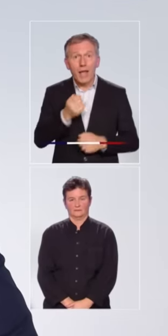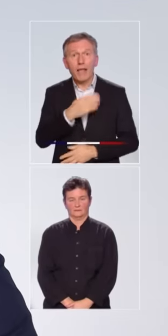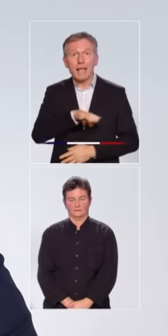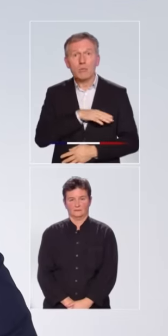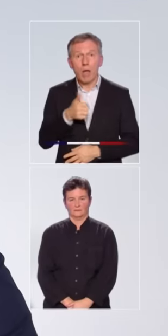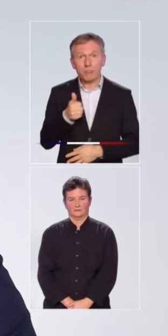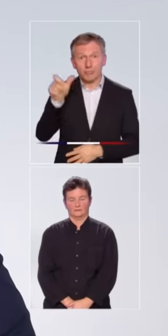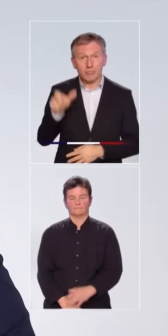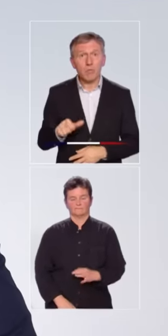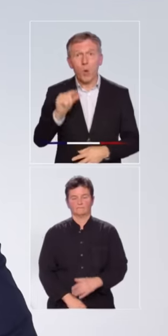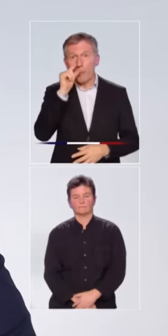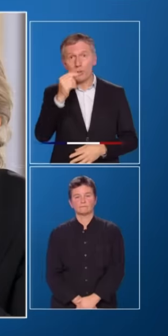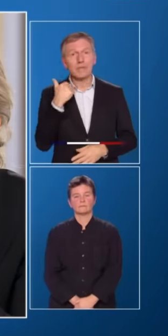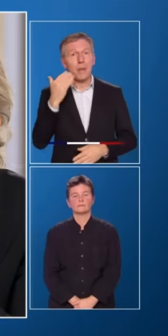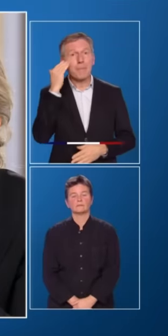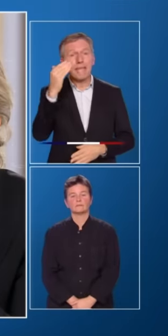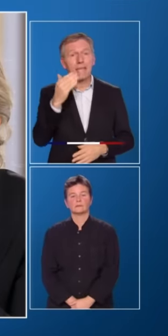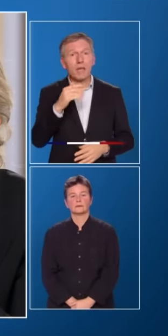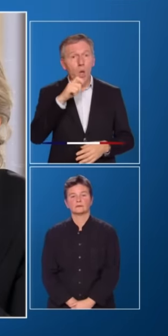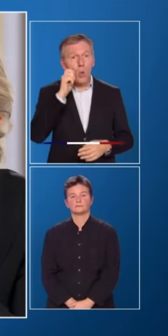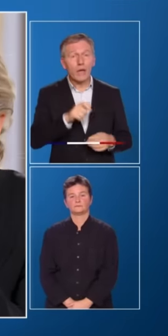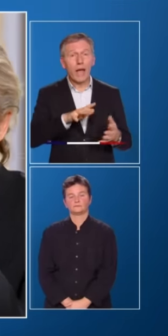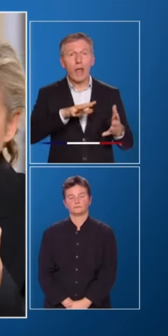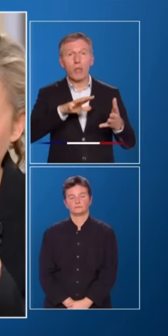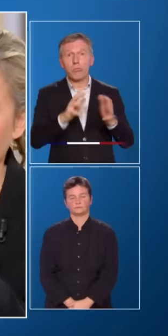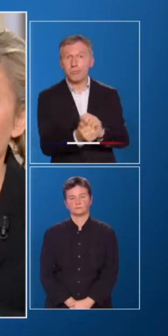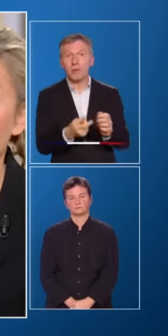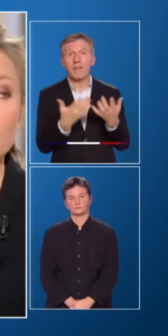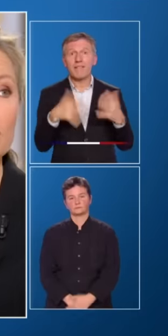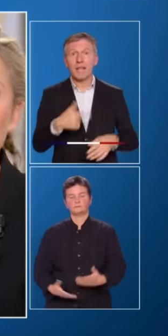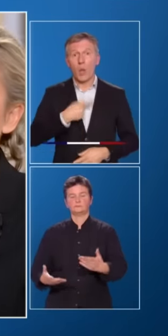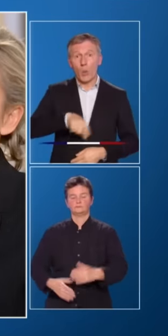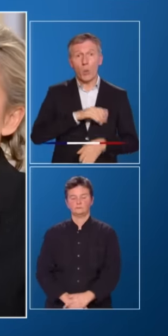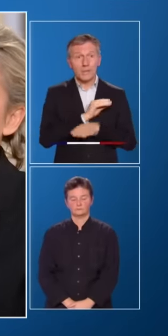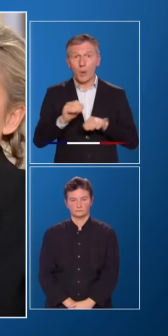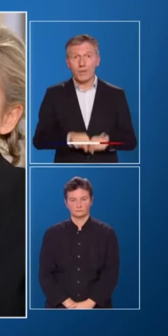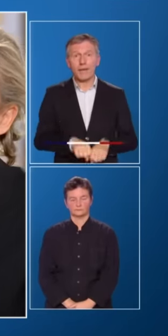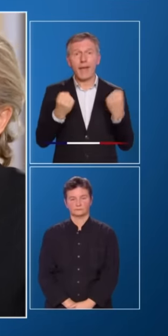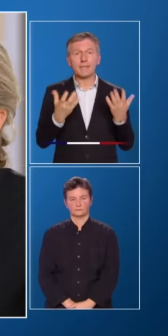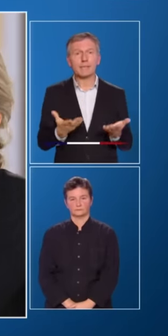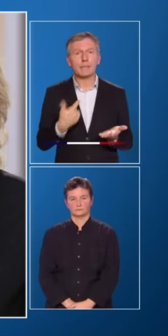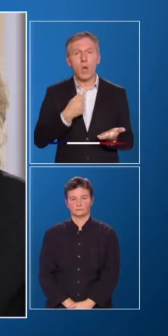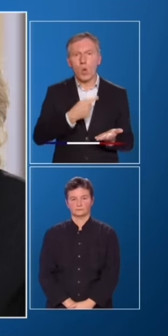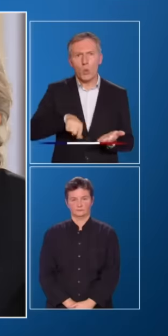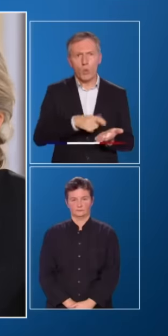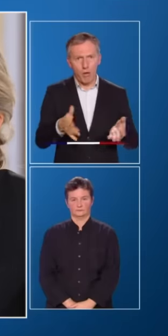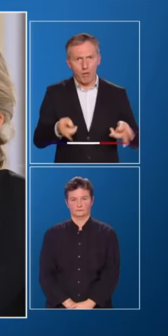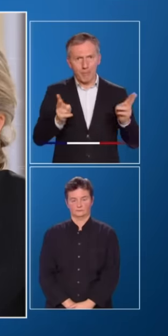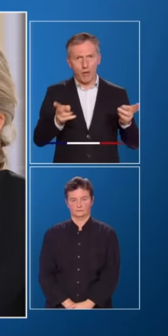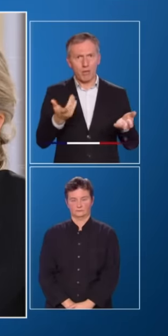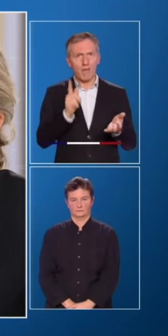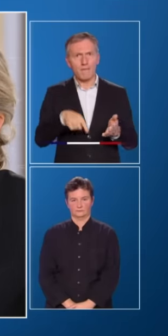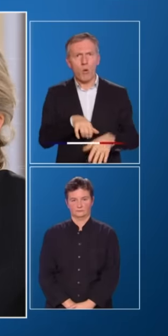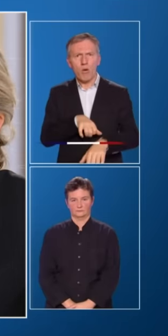président Poutine. Et ce que je vous dis, c'est que si l'Ukraine tombe, c'est notre sécurité qui est menacée. Et donc, nous sommes dans un temps aujourd'hui qui est de